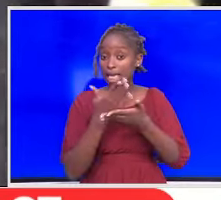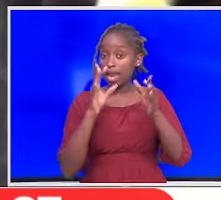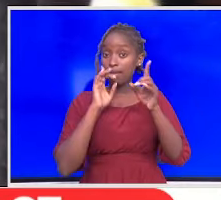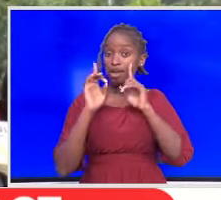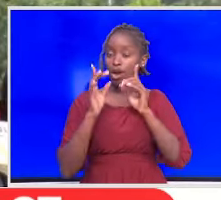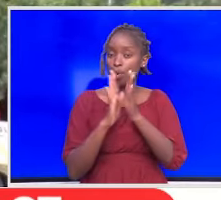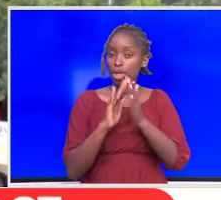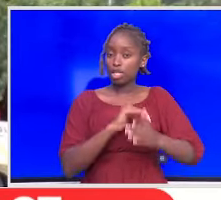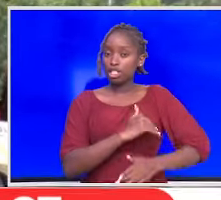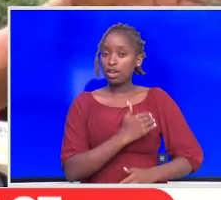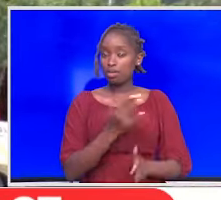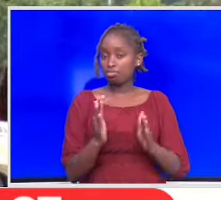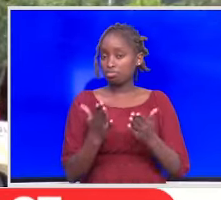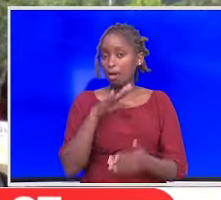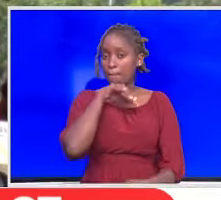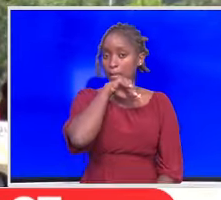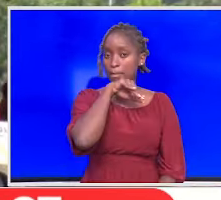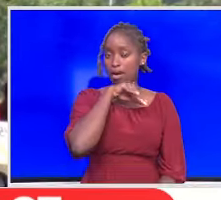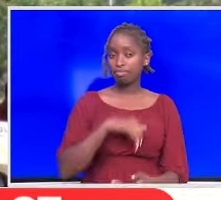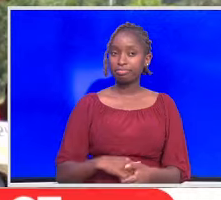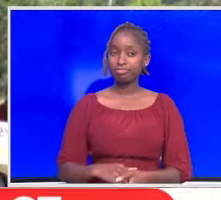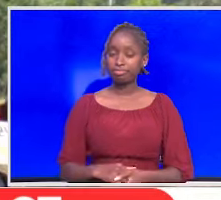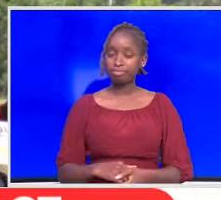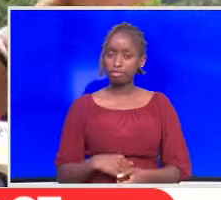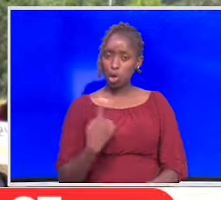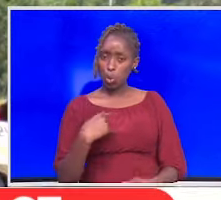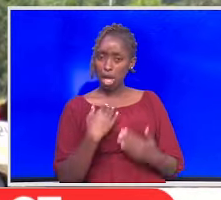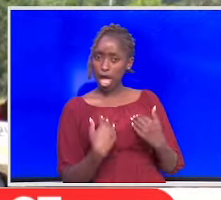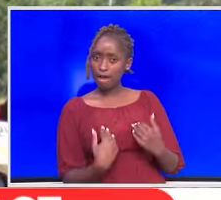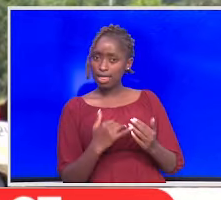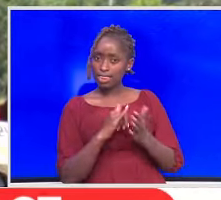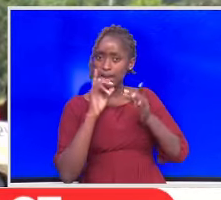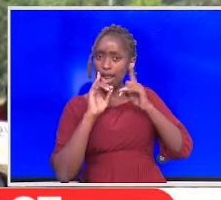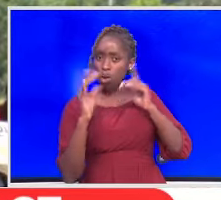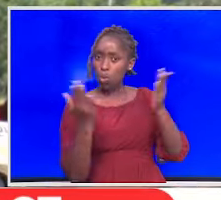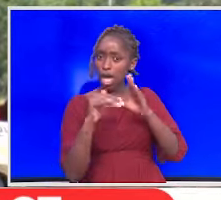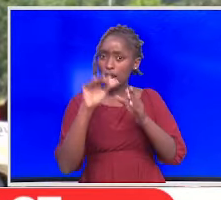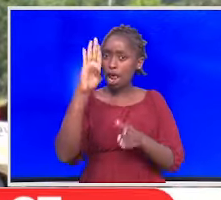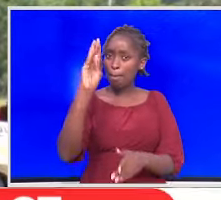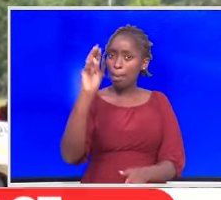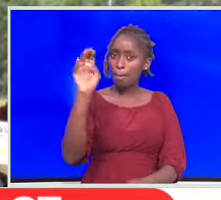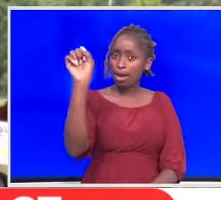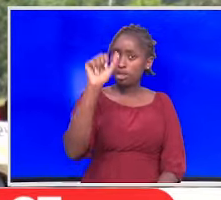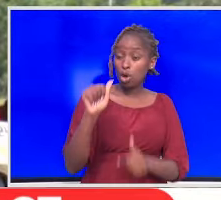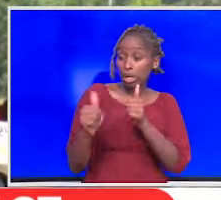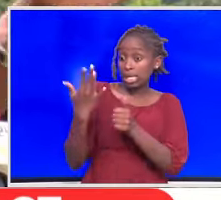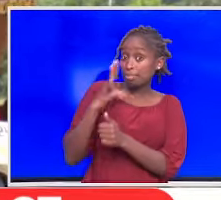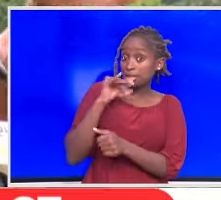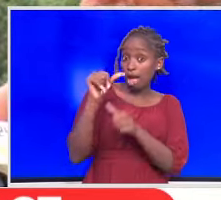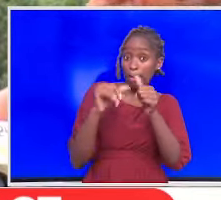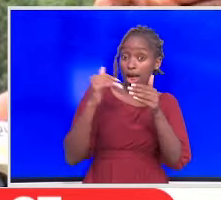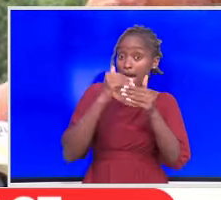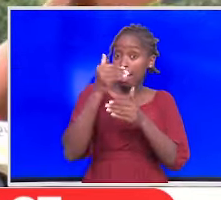Raila Odinga. Tumekuwa na ile dialogue ambayo ilikuwa Bomas of Kenya, ambayo ilikuwa inaongelea mambo ya